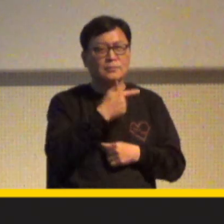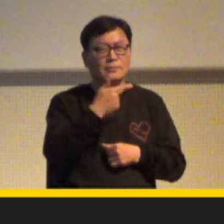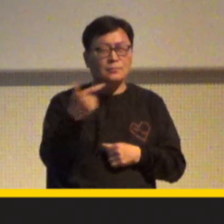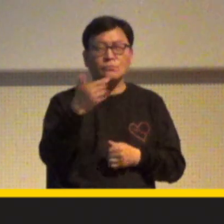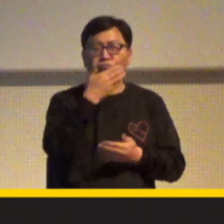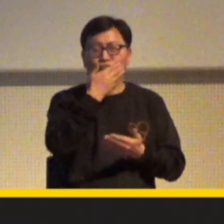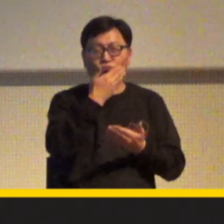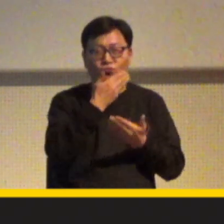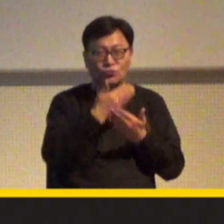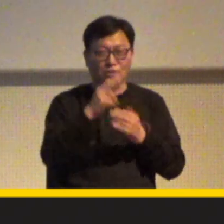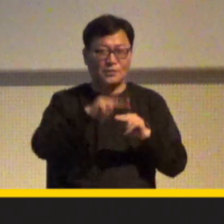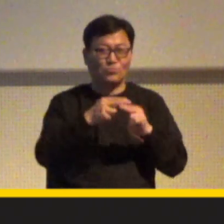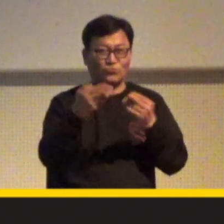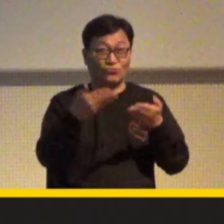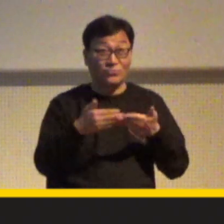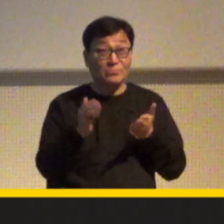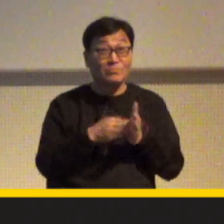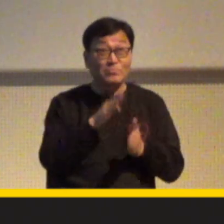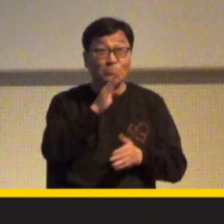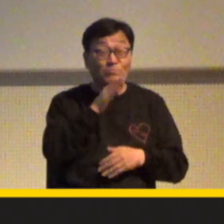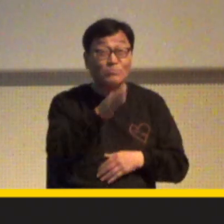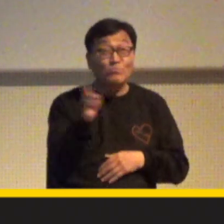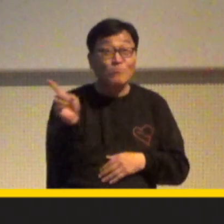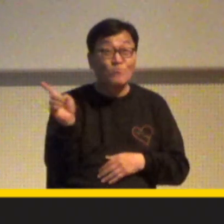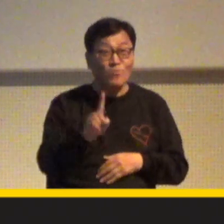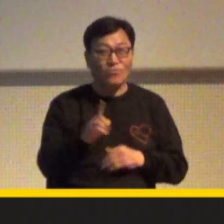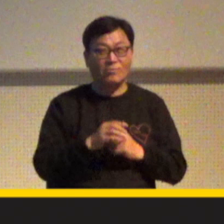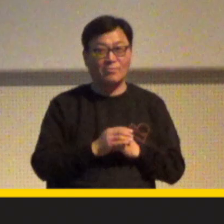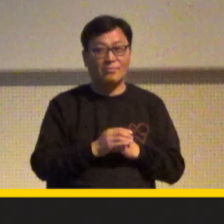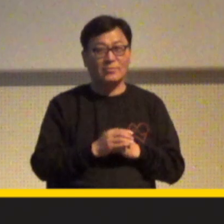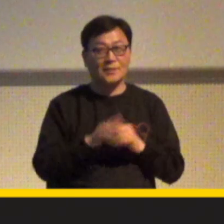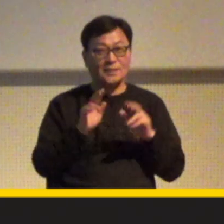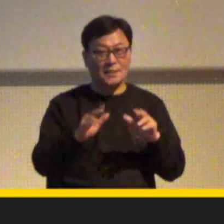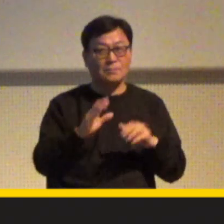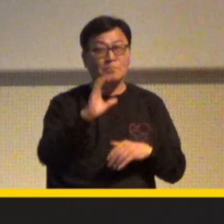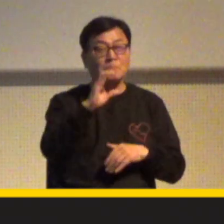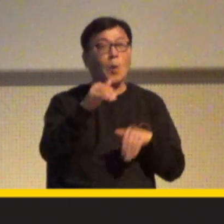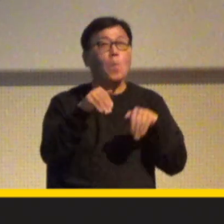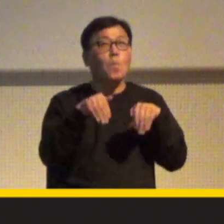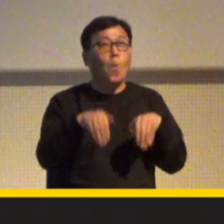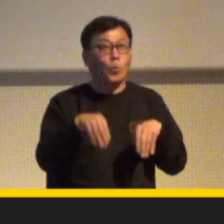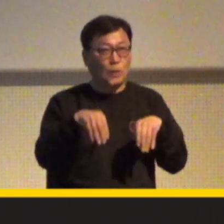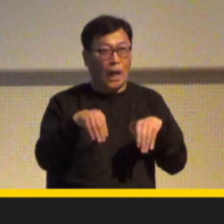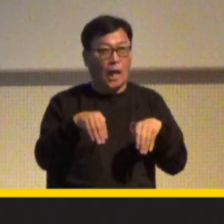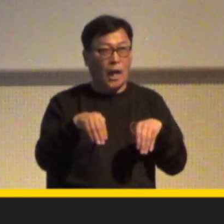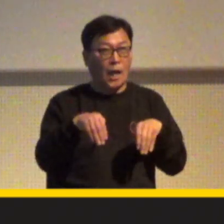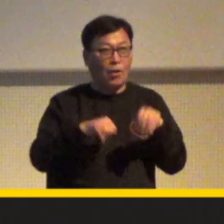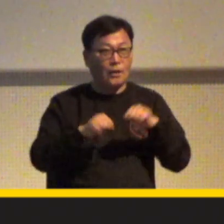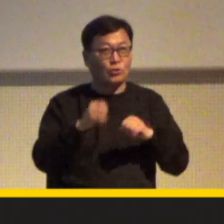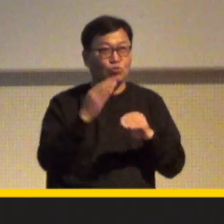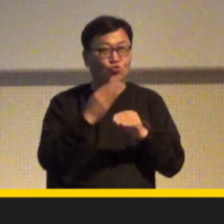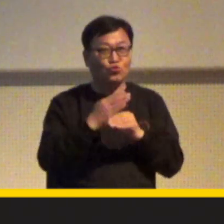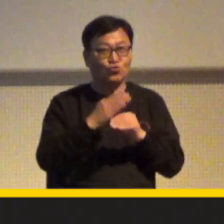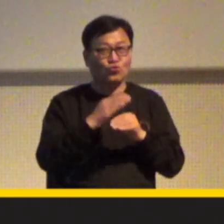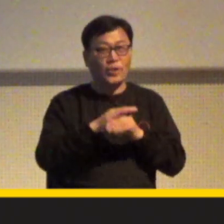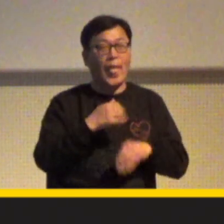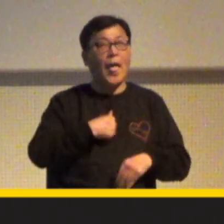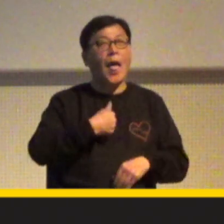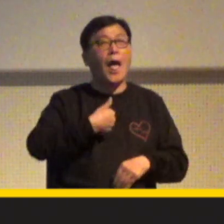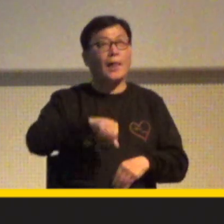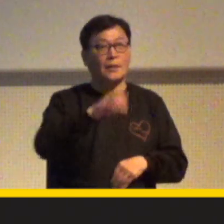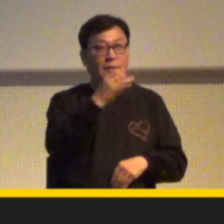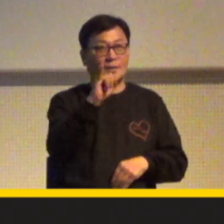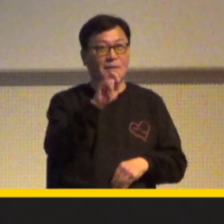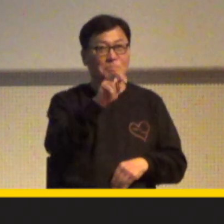주셨어요. 바로 지금 본당에서 복사 서고 있는 아들 임마누엘이랍니다.